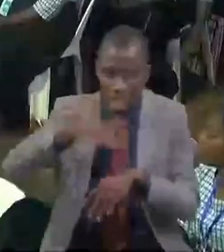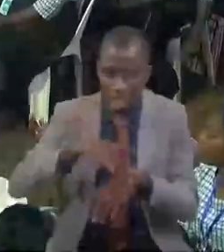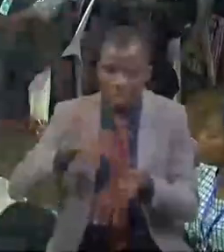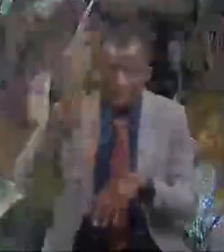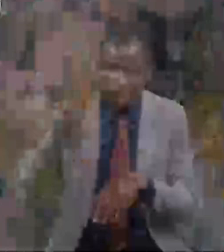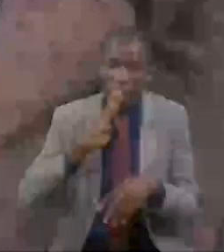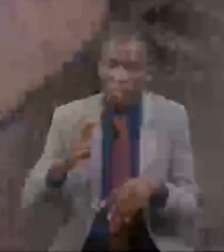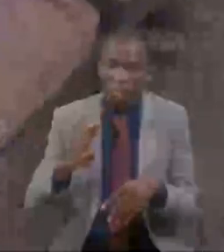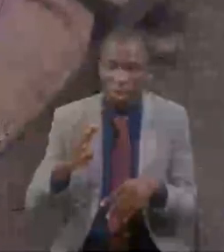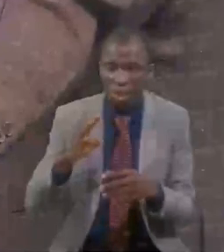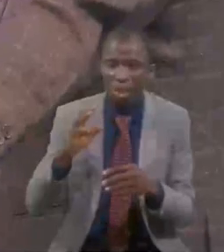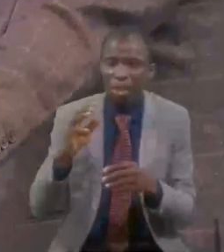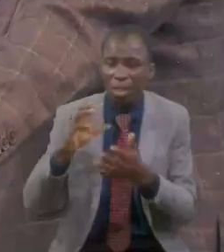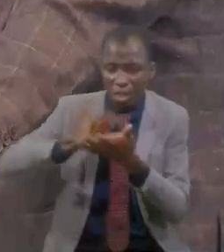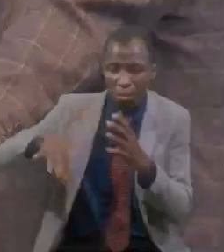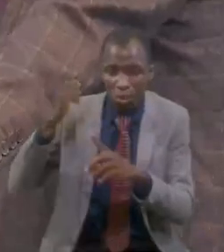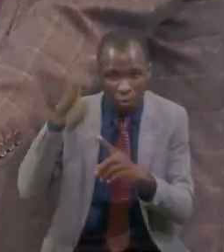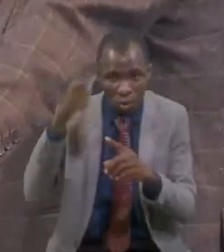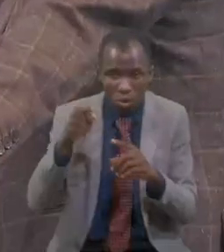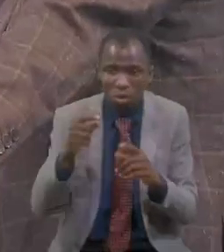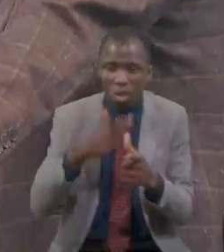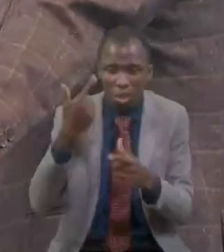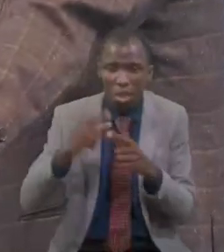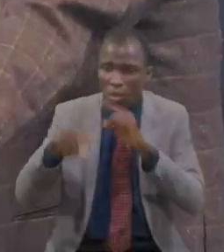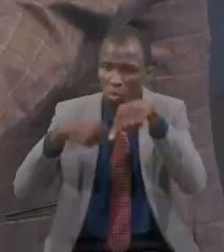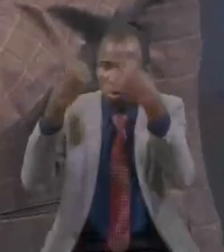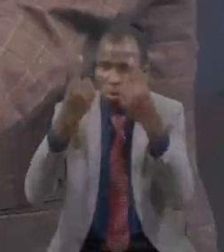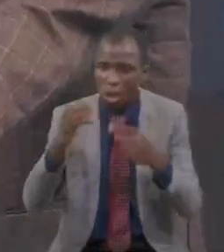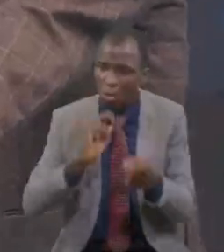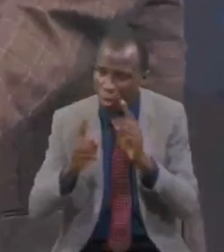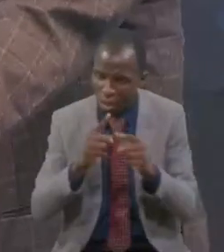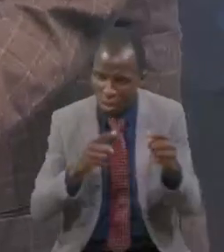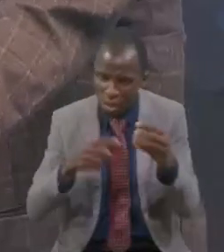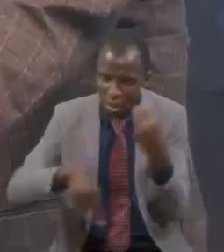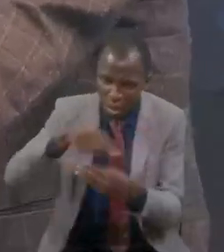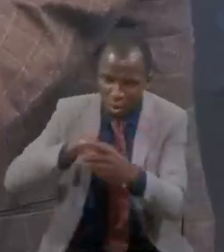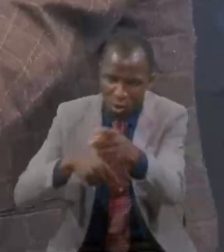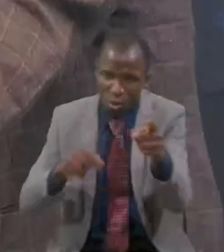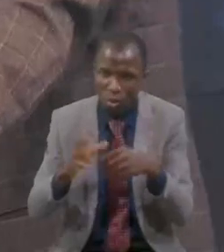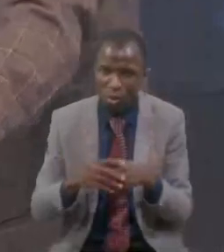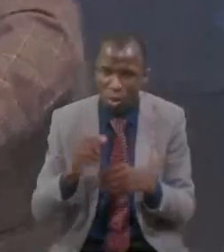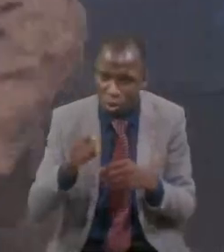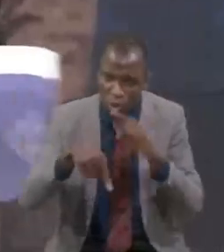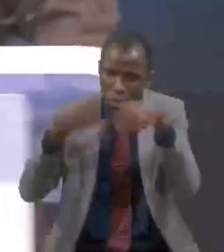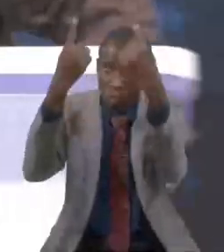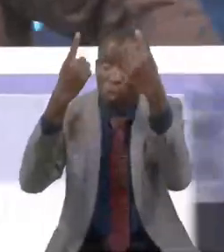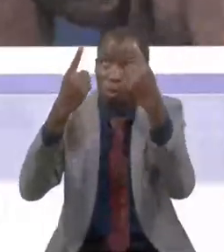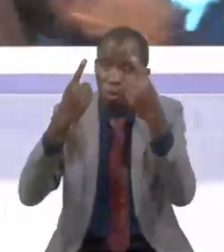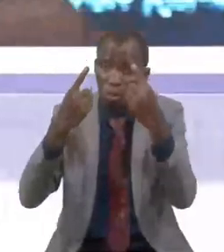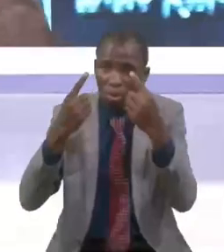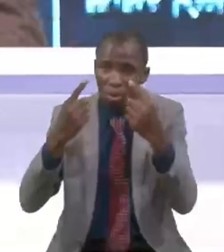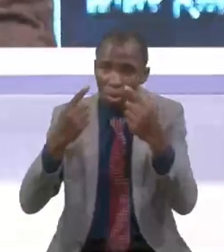sera cassé absolu tu l' coupé et vous seront